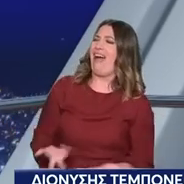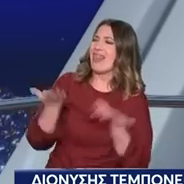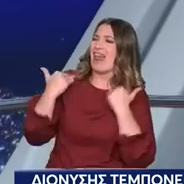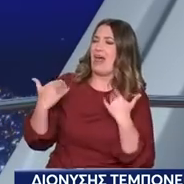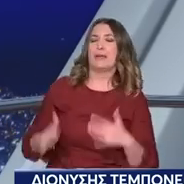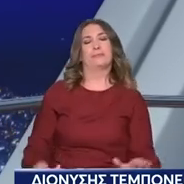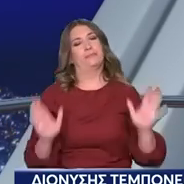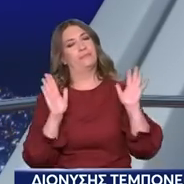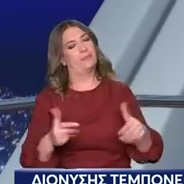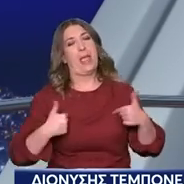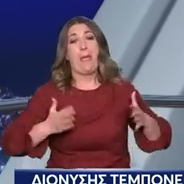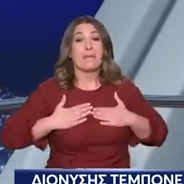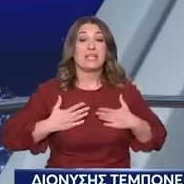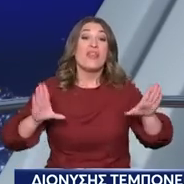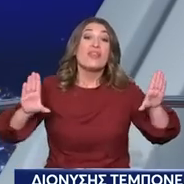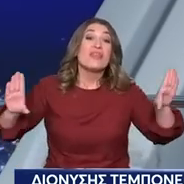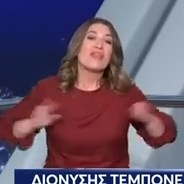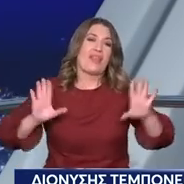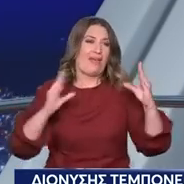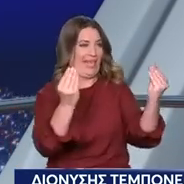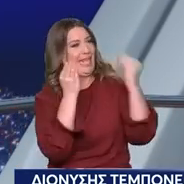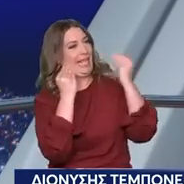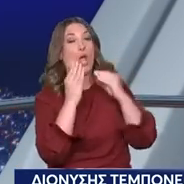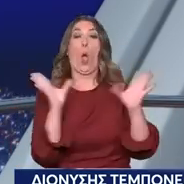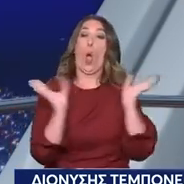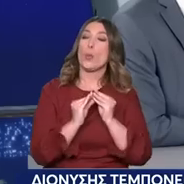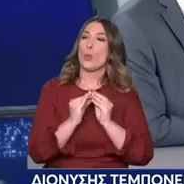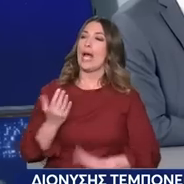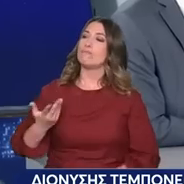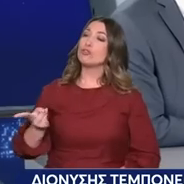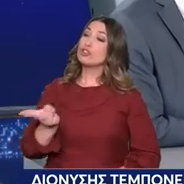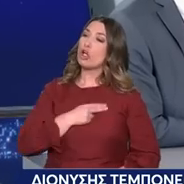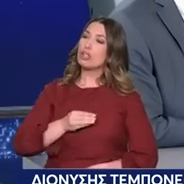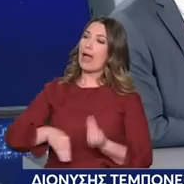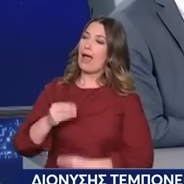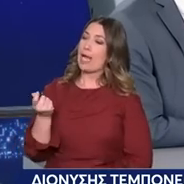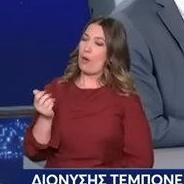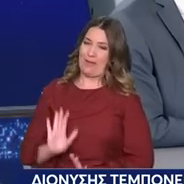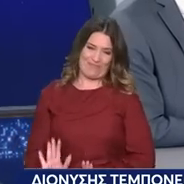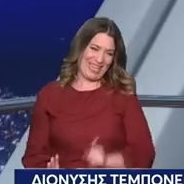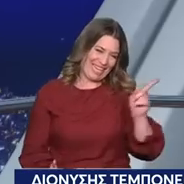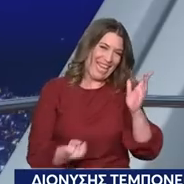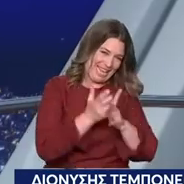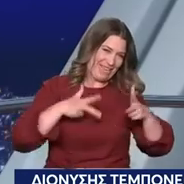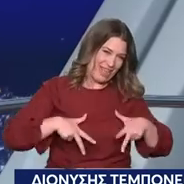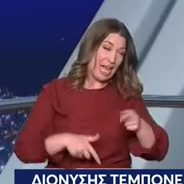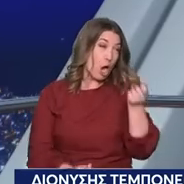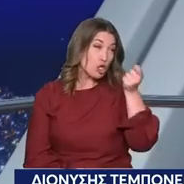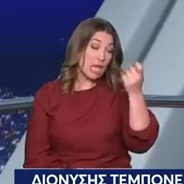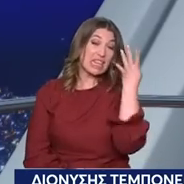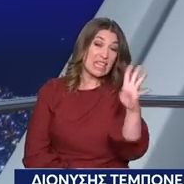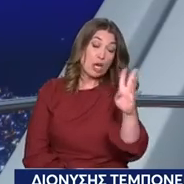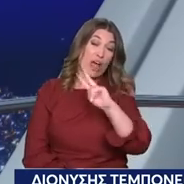Βαγγελάτο, δεν δεχόμαστε μαθήματα οικονομικής συνέπειας από εκείνους που το κόμμα τους χρωστάει 400 εκατομμύρια ευρώ, από εκείνους